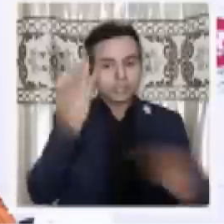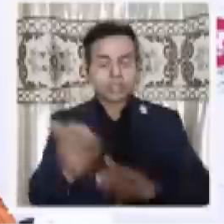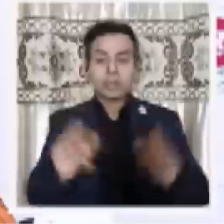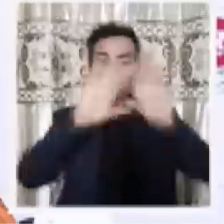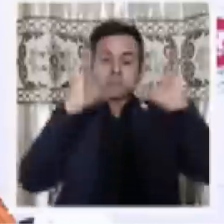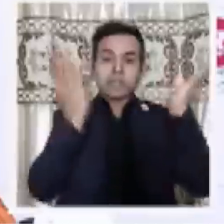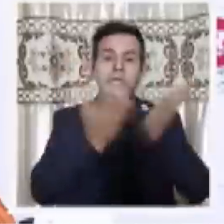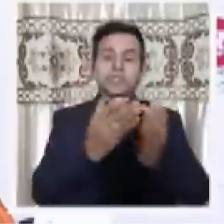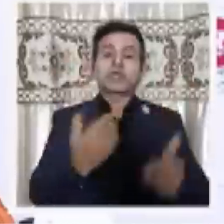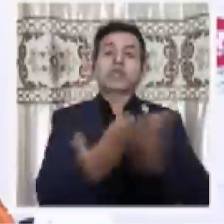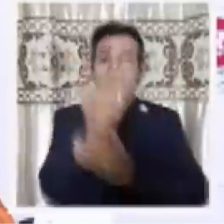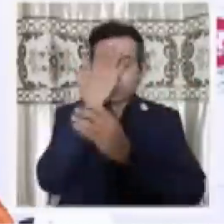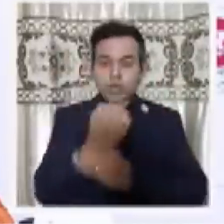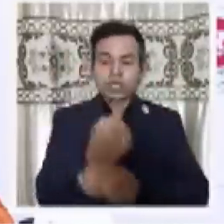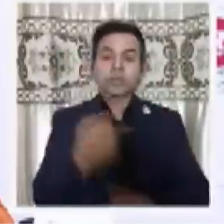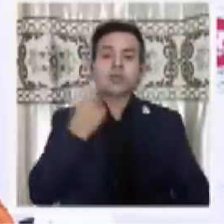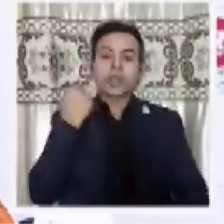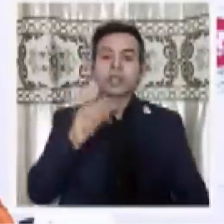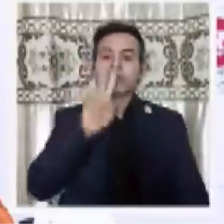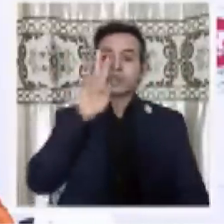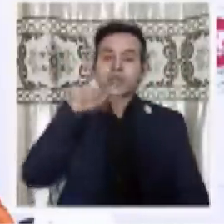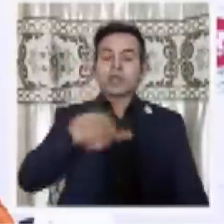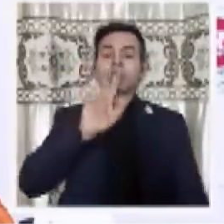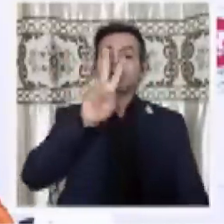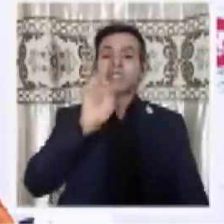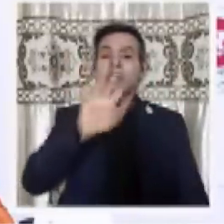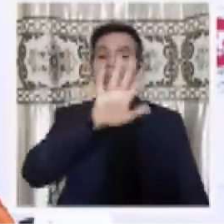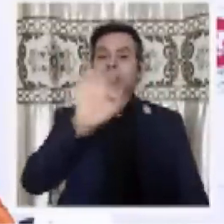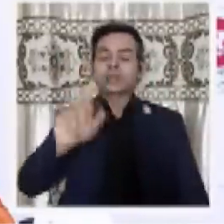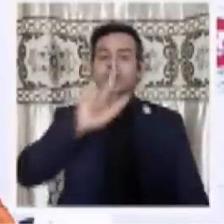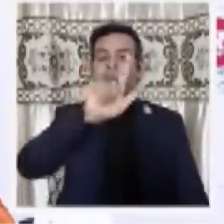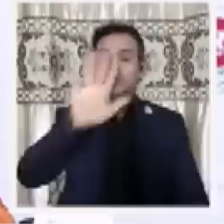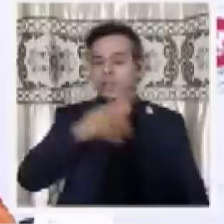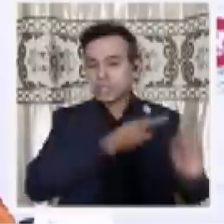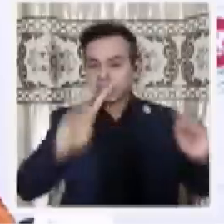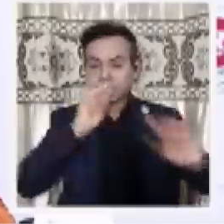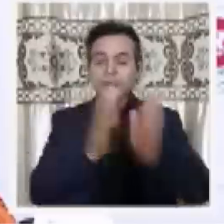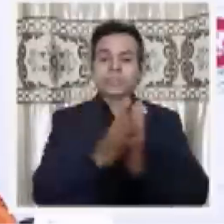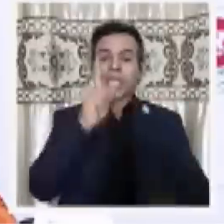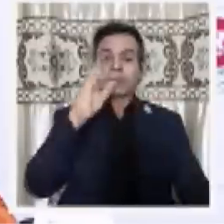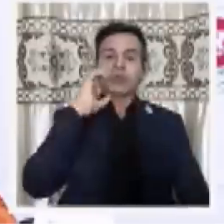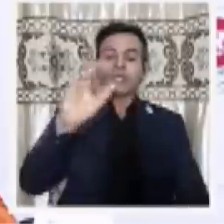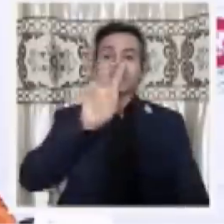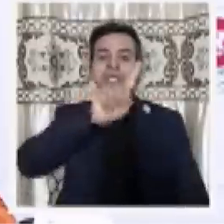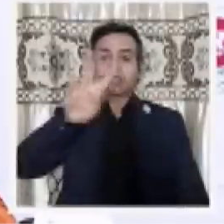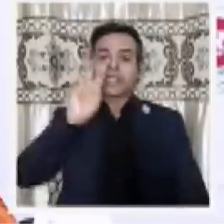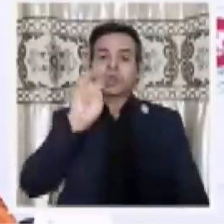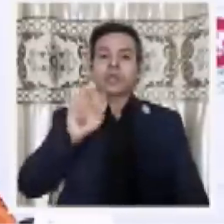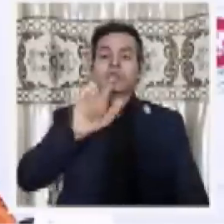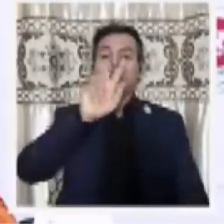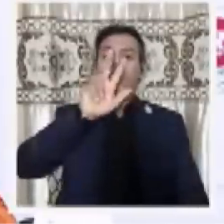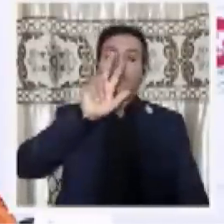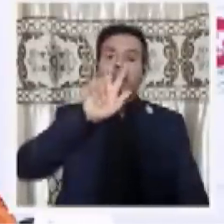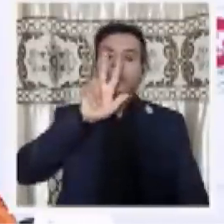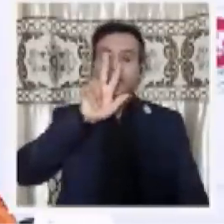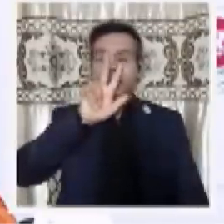মৃত্যুবরণ করেছেন 24 ঘন্টায় দক্ষিণ পূর্ব এশিয়ায় 563 জন এবং এ পর্যন্ত 25,036 জন। সারা বিশ্বে 24 ঘন্টায় শনাক্ত হয়েছে